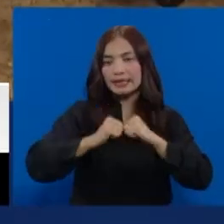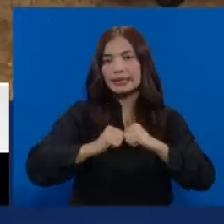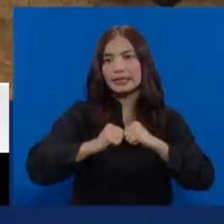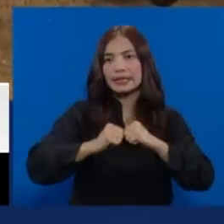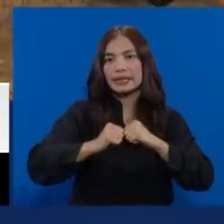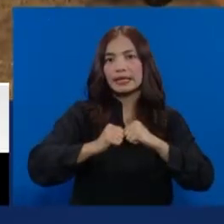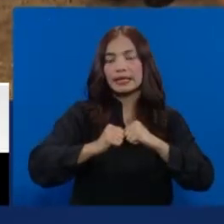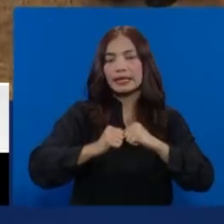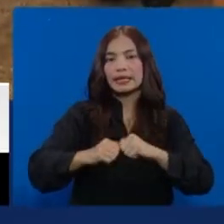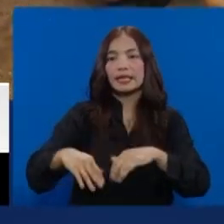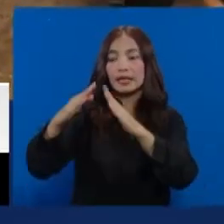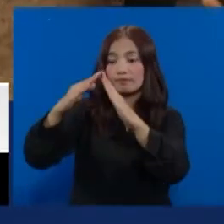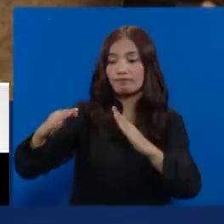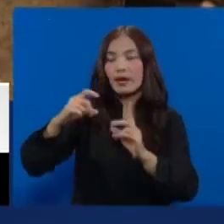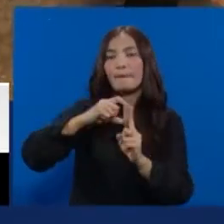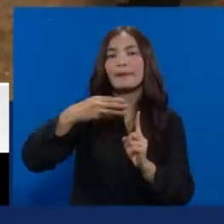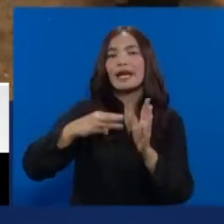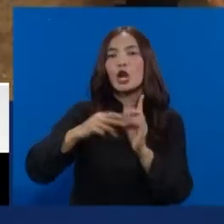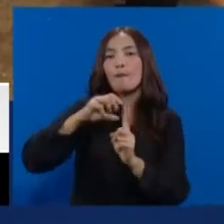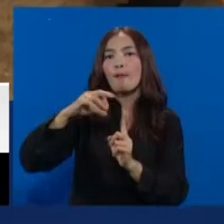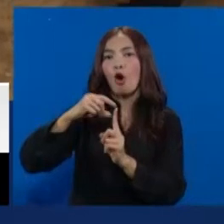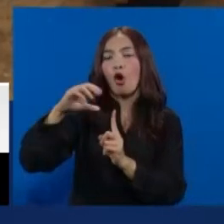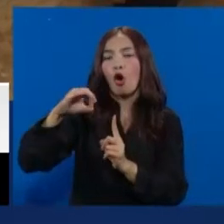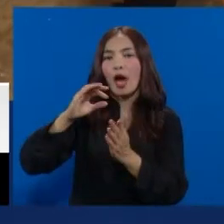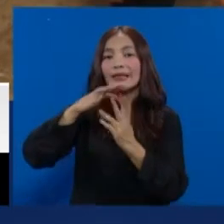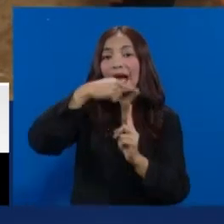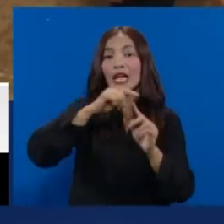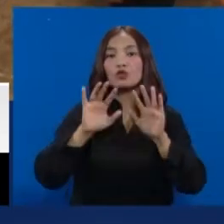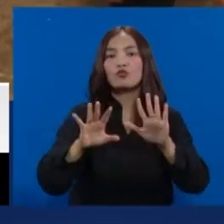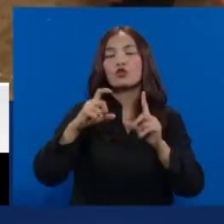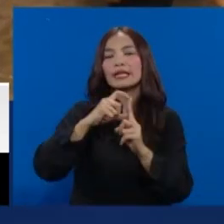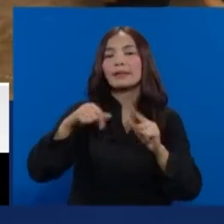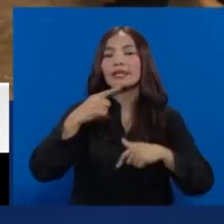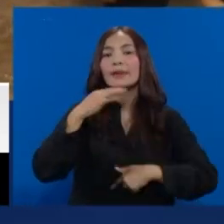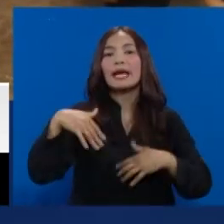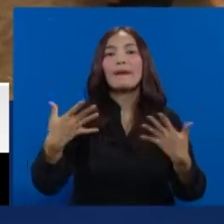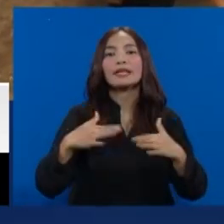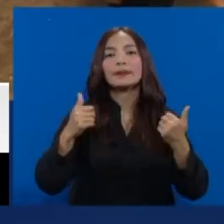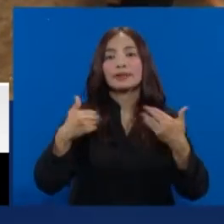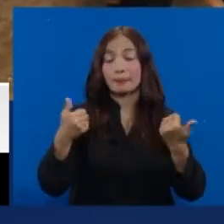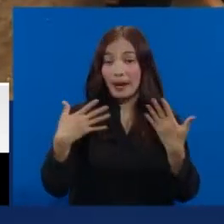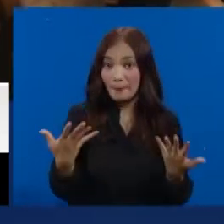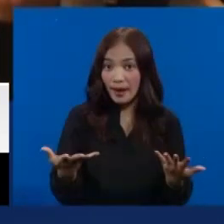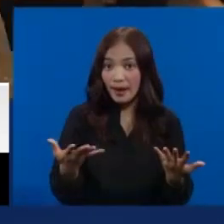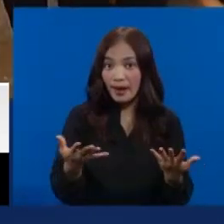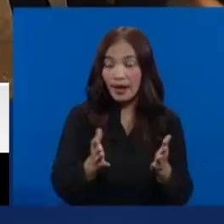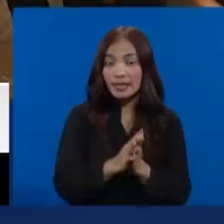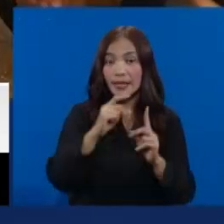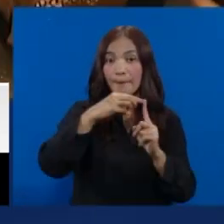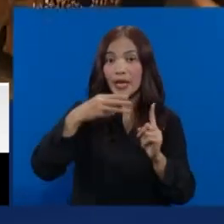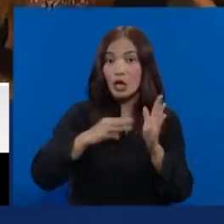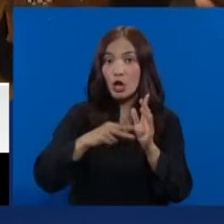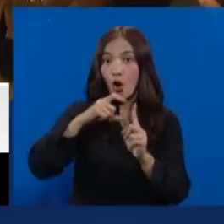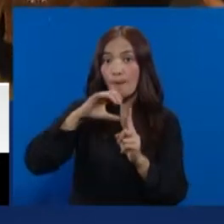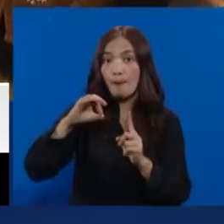di Pendopo Ambarkrumo pada tanggal 10 Desember. Lalu seperti apa persiapannya di Pendopo Ambarkrumo?